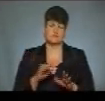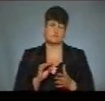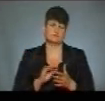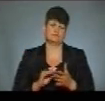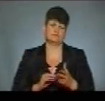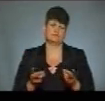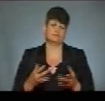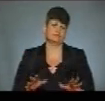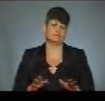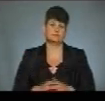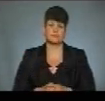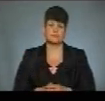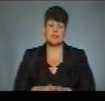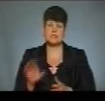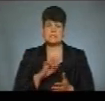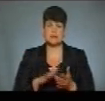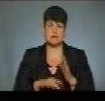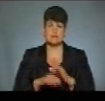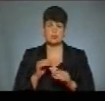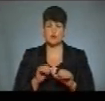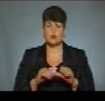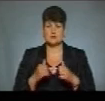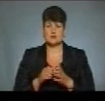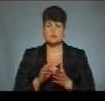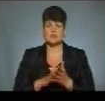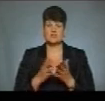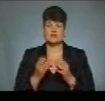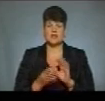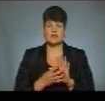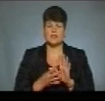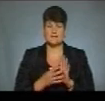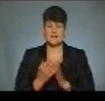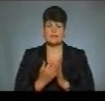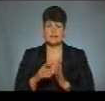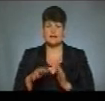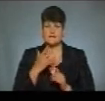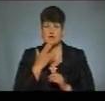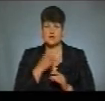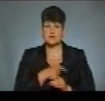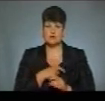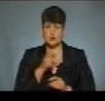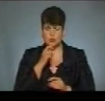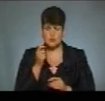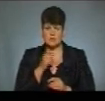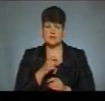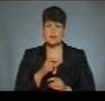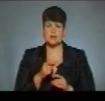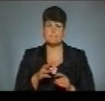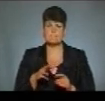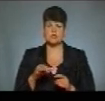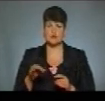вимагало. Центральна виборча комісія зареєструвала ще 9 кандидатів у народні депутати України на мажоритарних